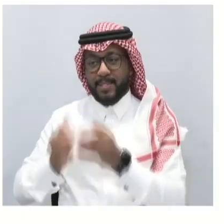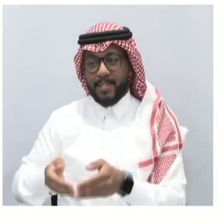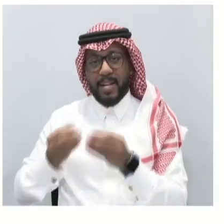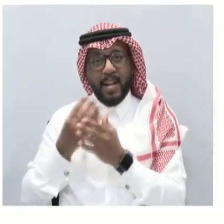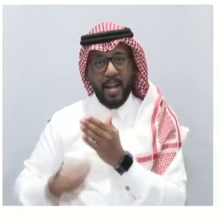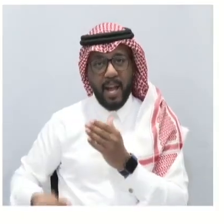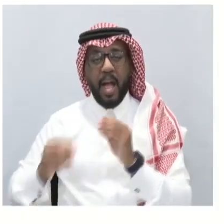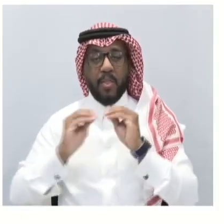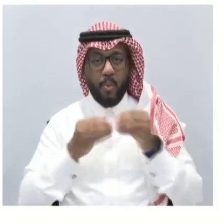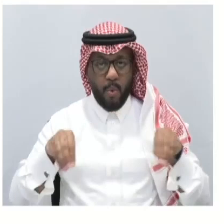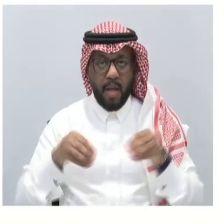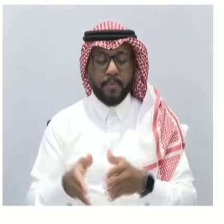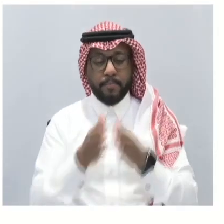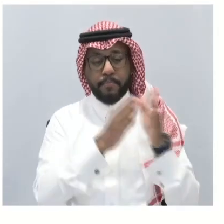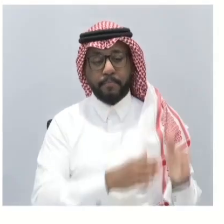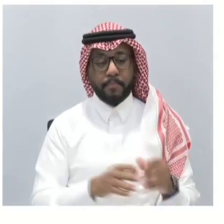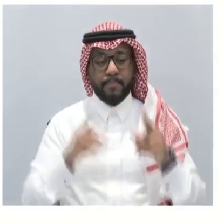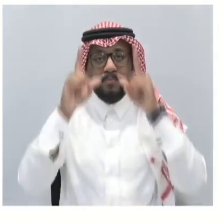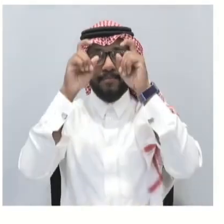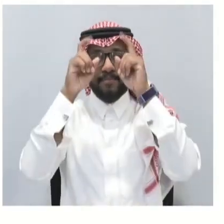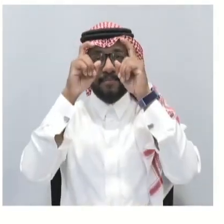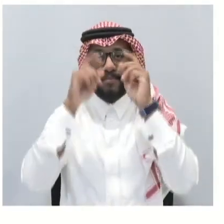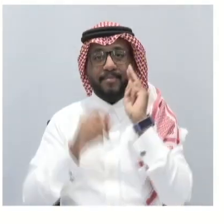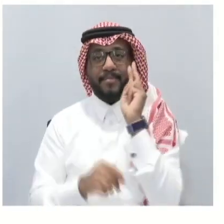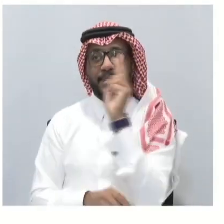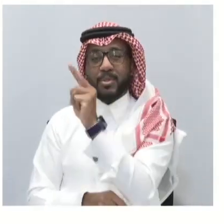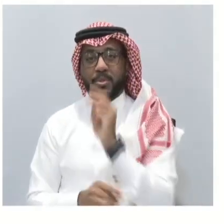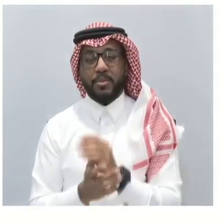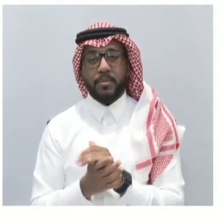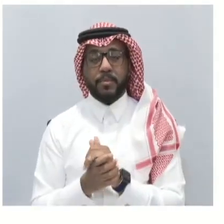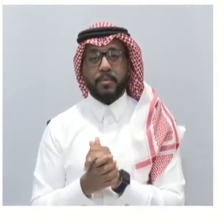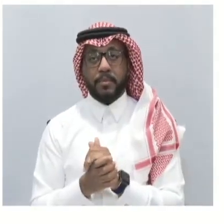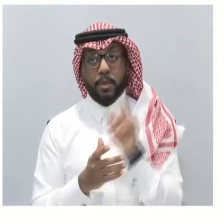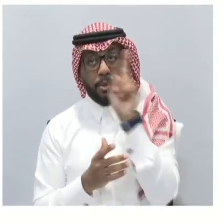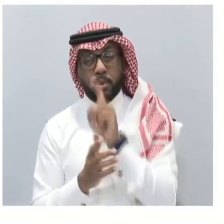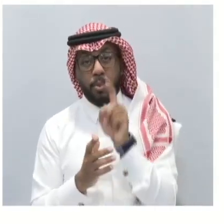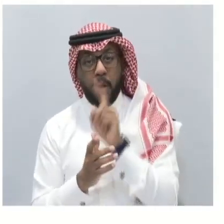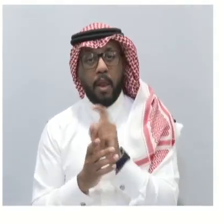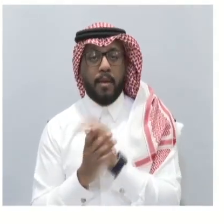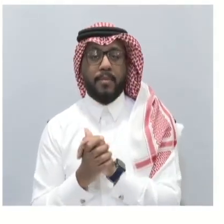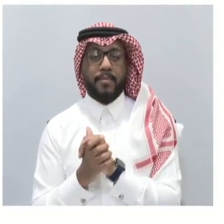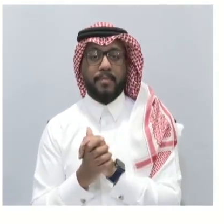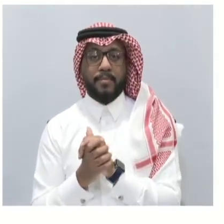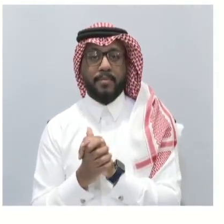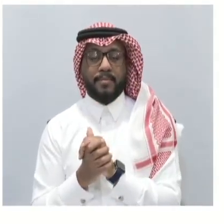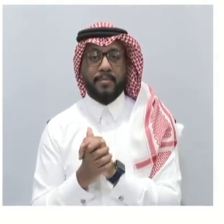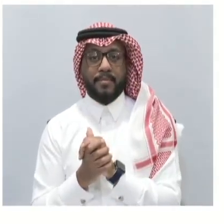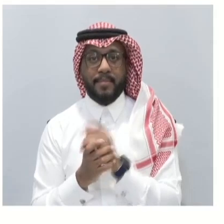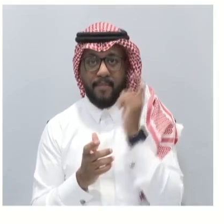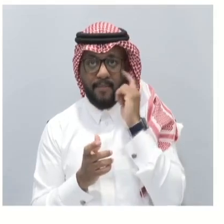طيب بالمصور او بالكتاب عندي انظر واتساءل وشو يقول السؤال في